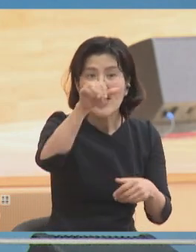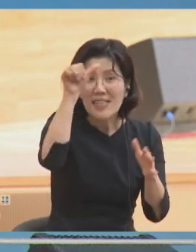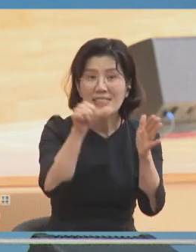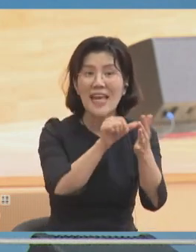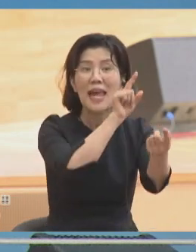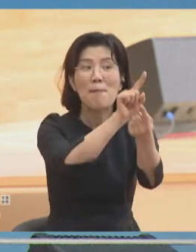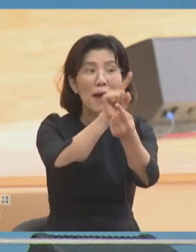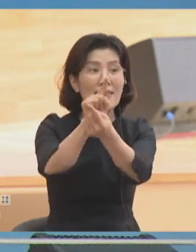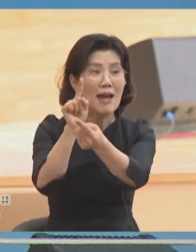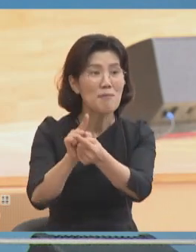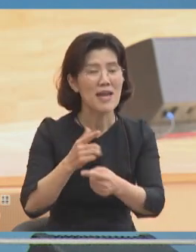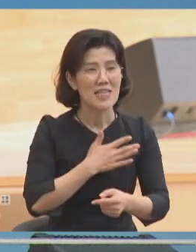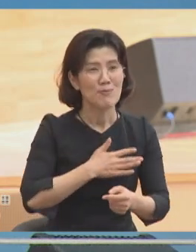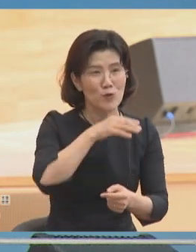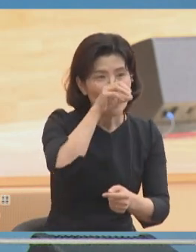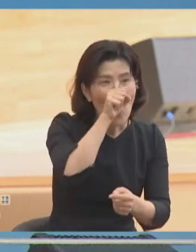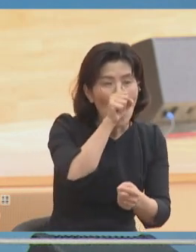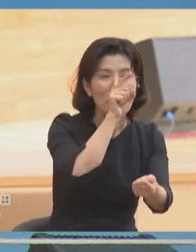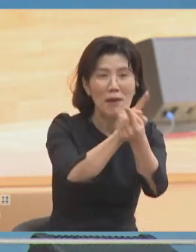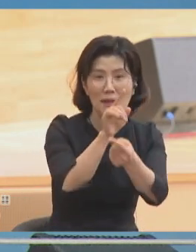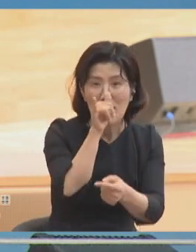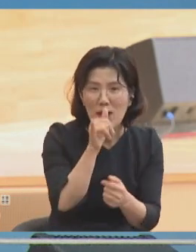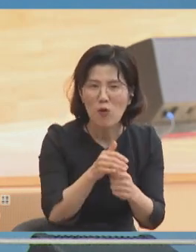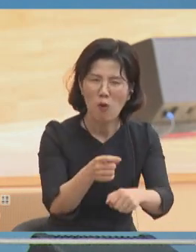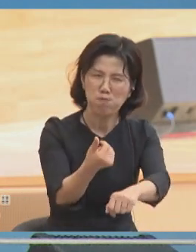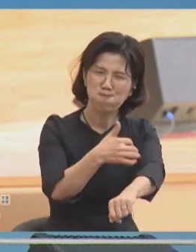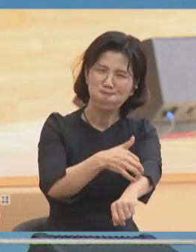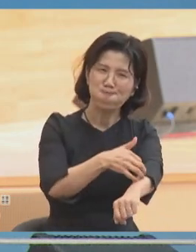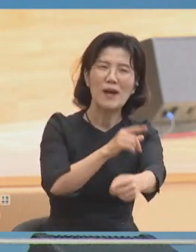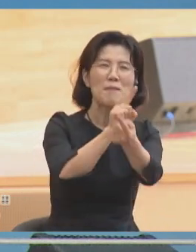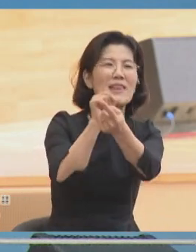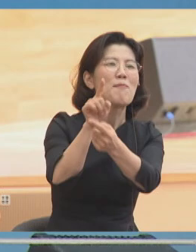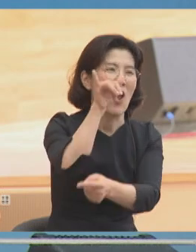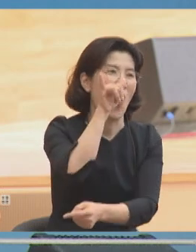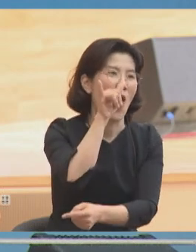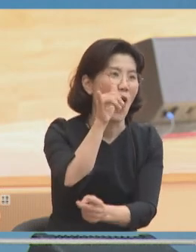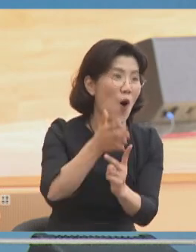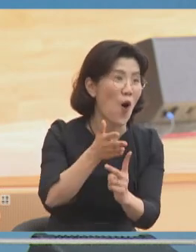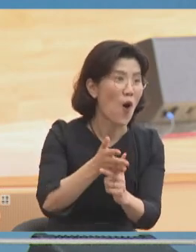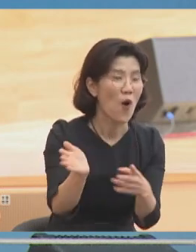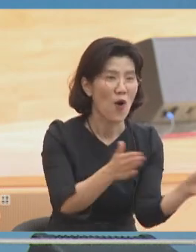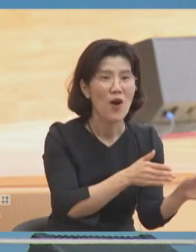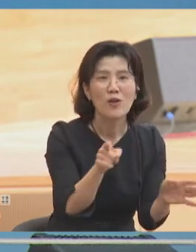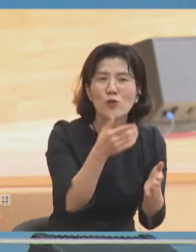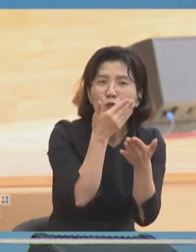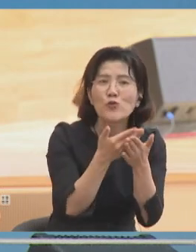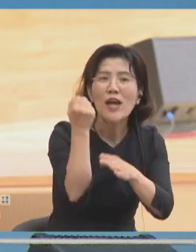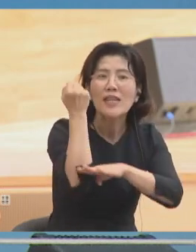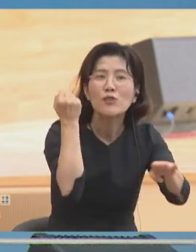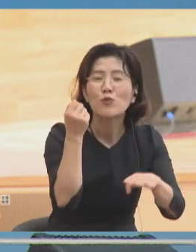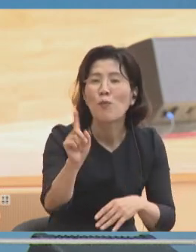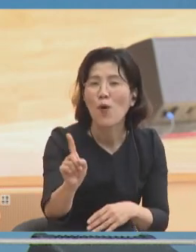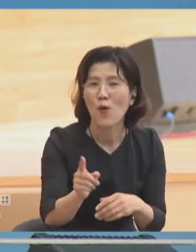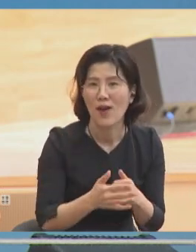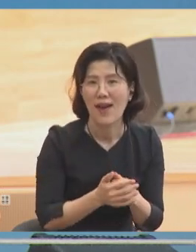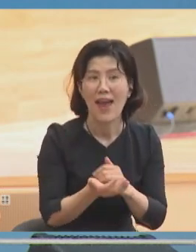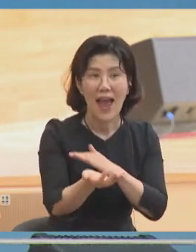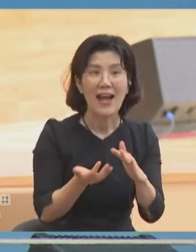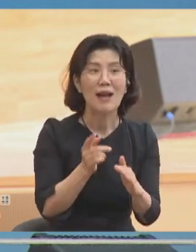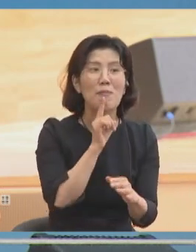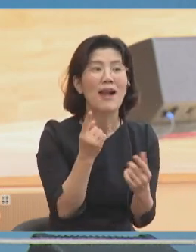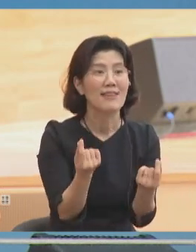만남이 기분 좋은 만남도 있고 혹은 불편한 만남도 있는데 그것에 대한 중요한 기준이 있다고 한다면 우리가 아까 본